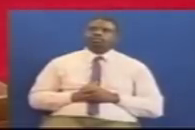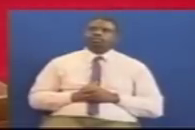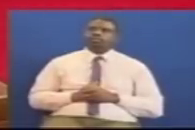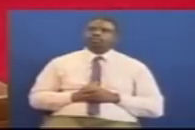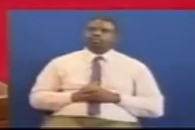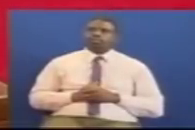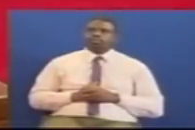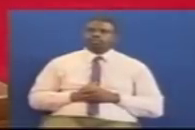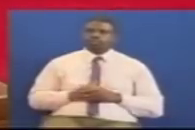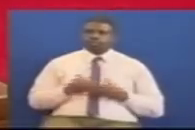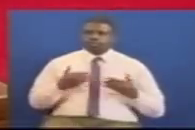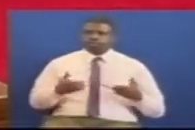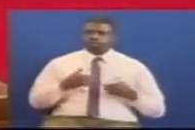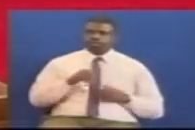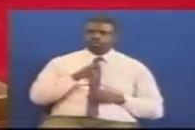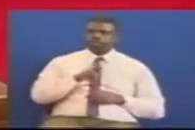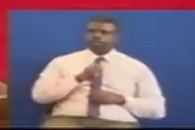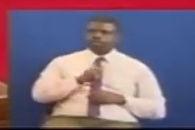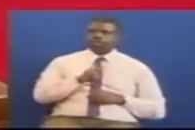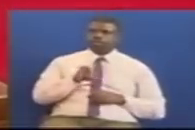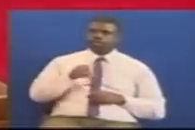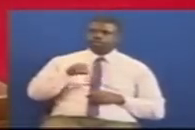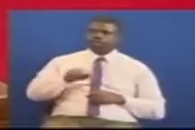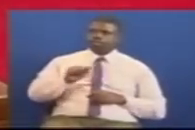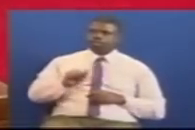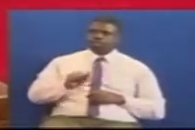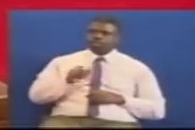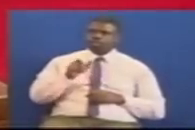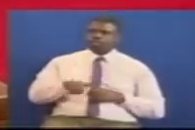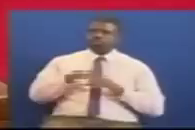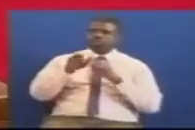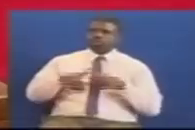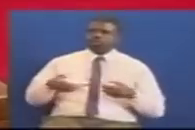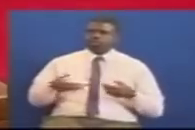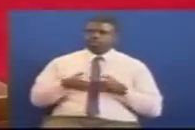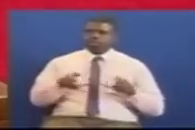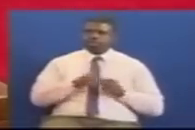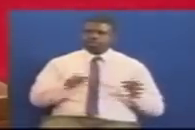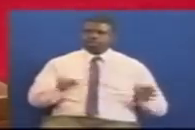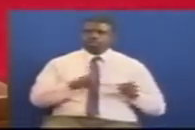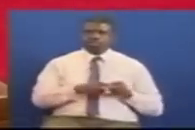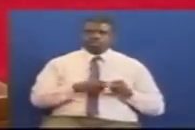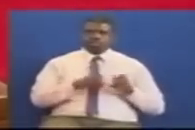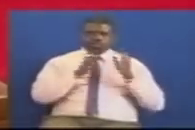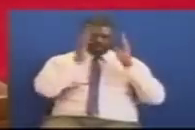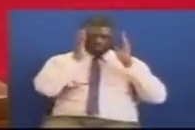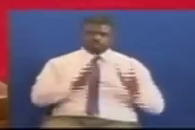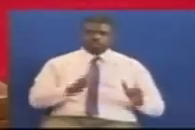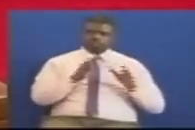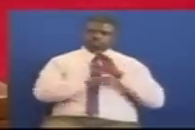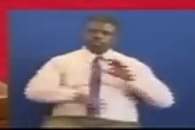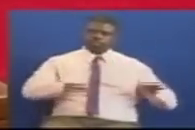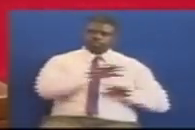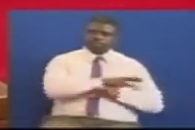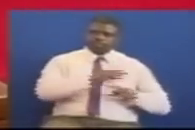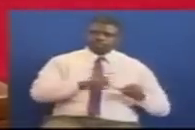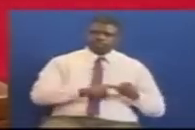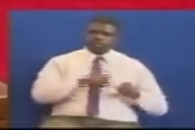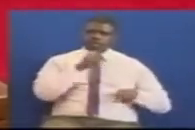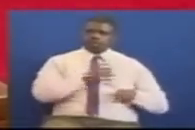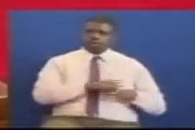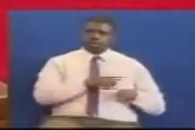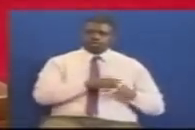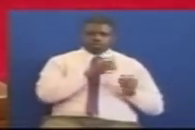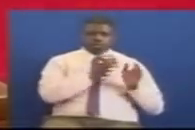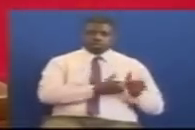Migila, mbunge wa viti maalum, kama ifuatavyo. Mheshimiwa Mwenyekiti, wakati wa kupanga